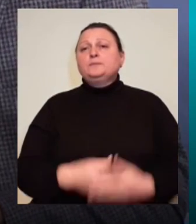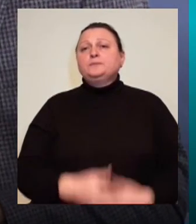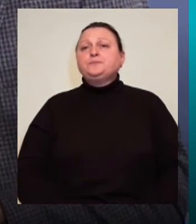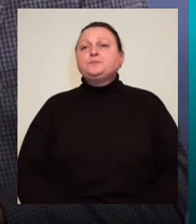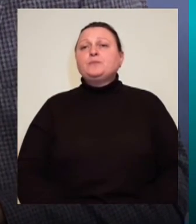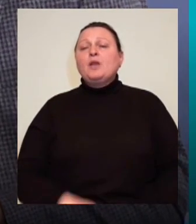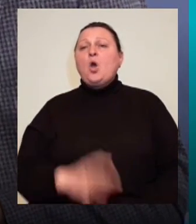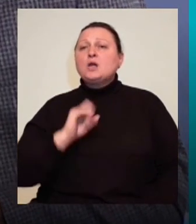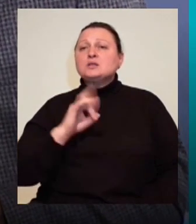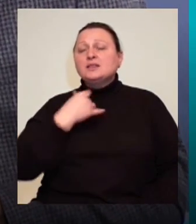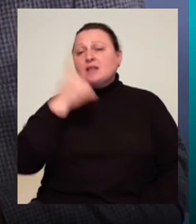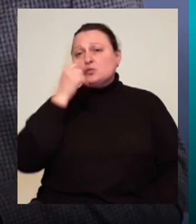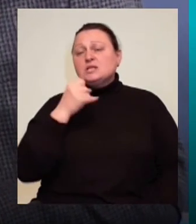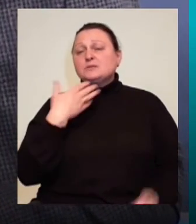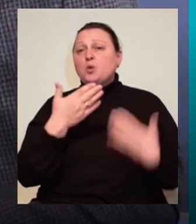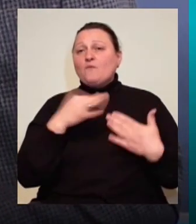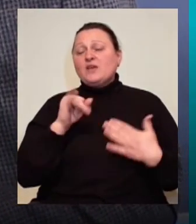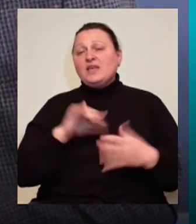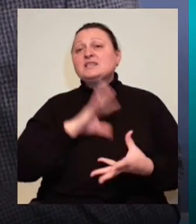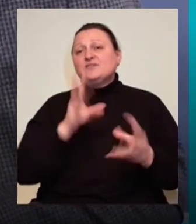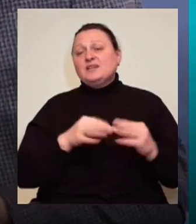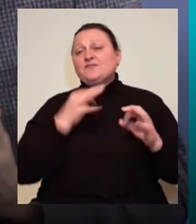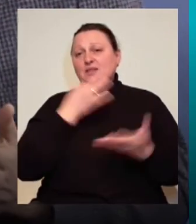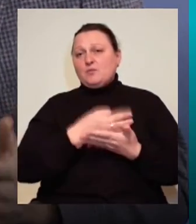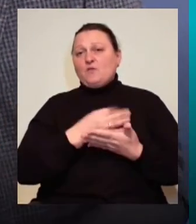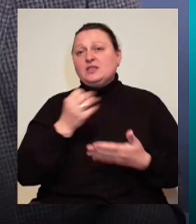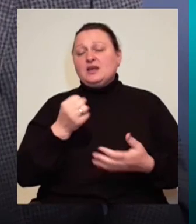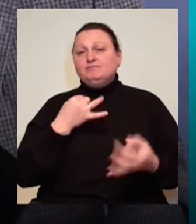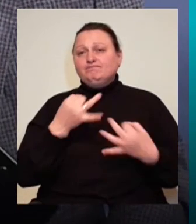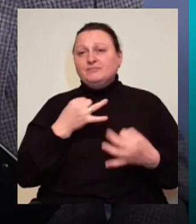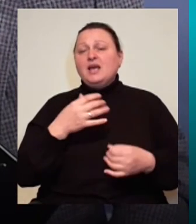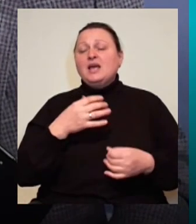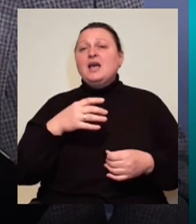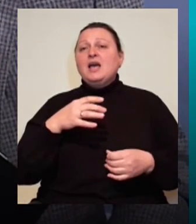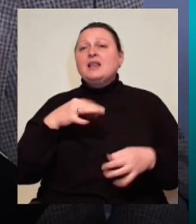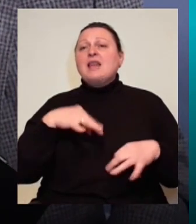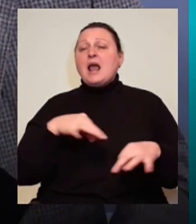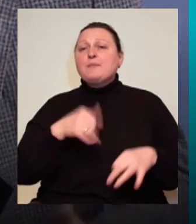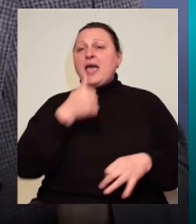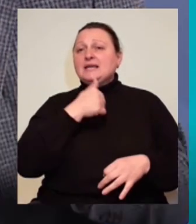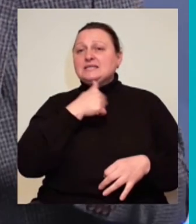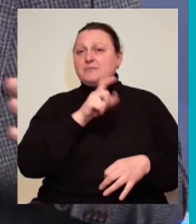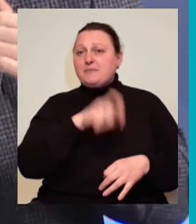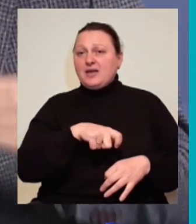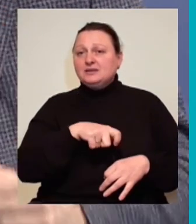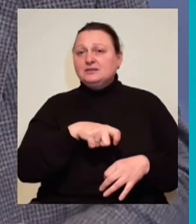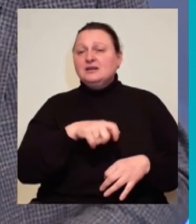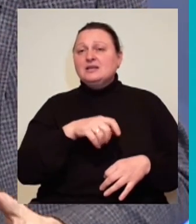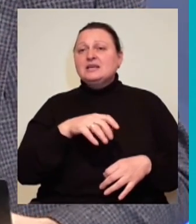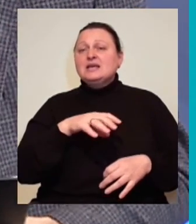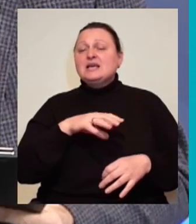Олександр, що ж, дякую вам за спілкування і за відповіді на питання. Нагадаю, спілкувалися із транспортним експертом,